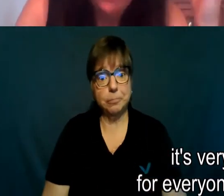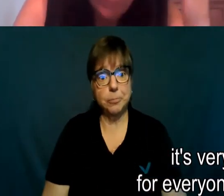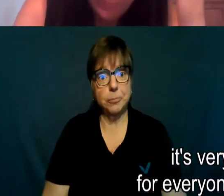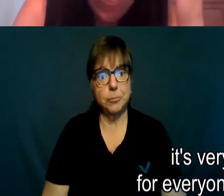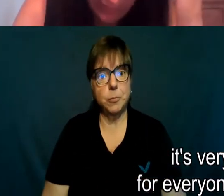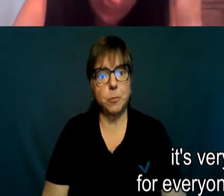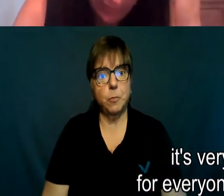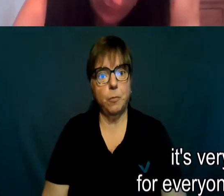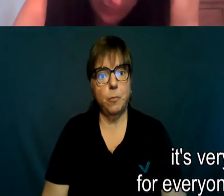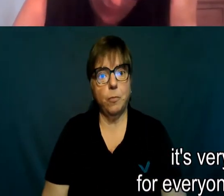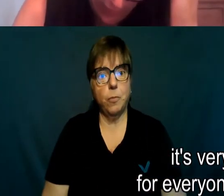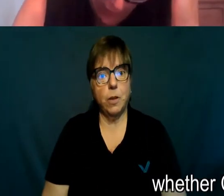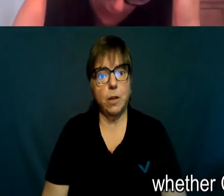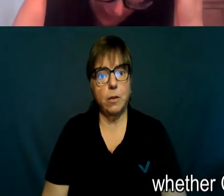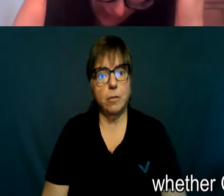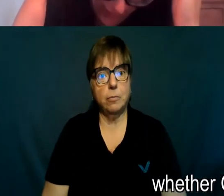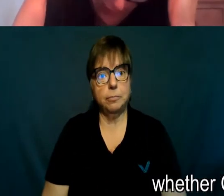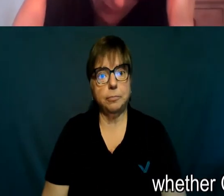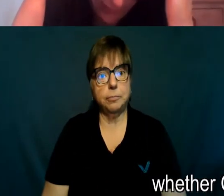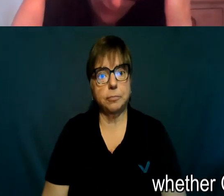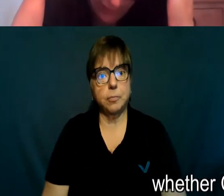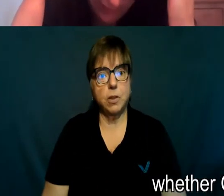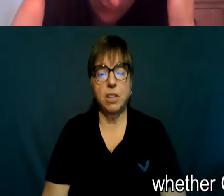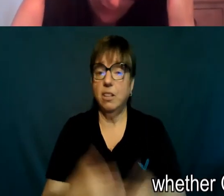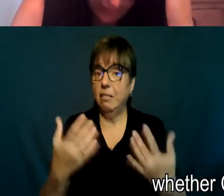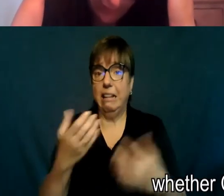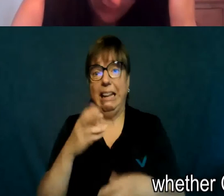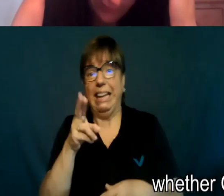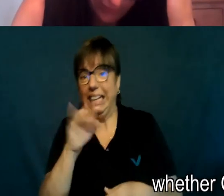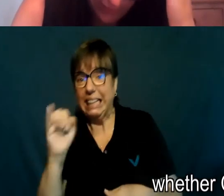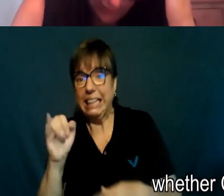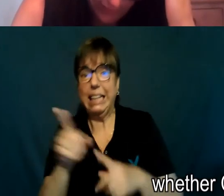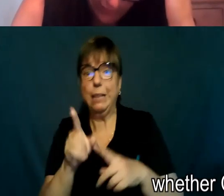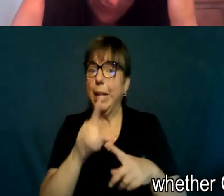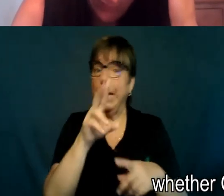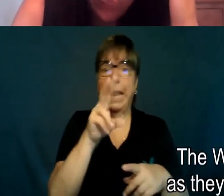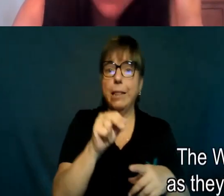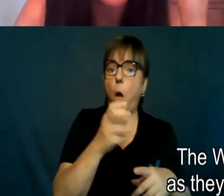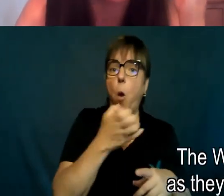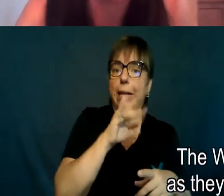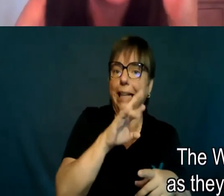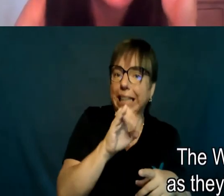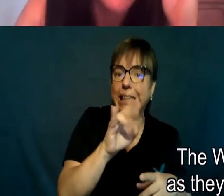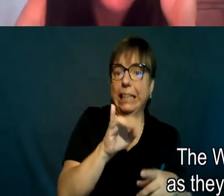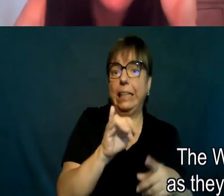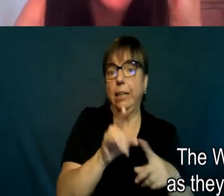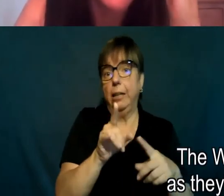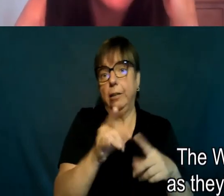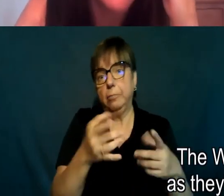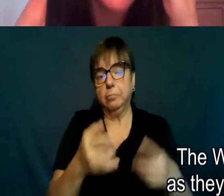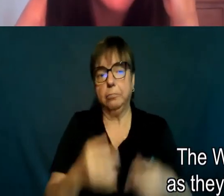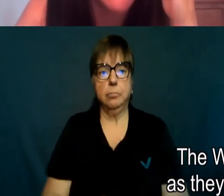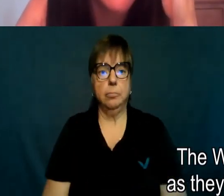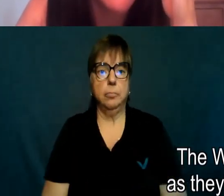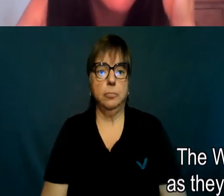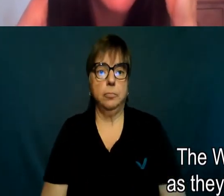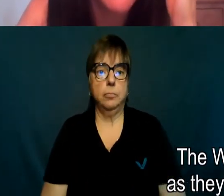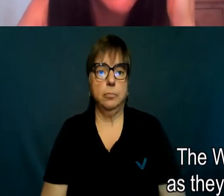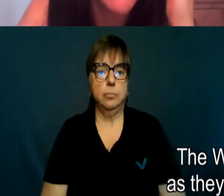tout le monde dans cette région. Autant les Cris que les Non-Cris, les Jamaisés, comme ils